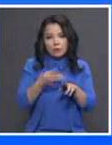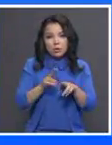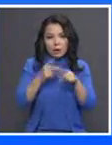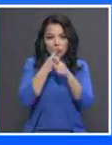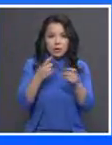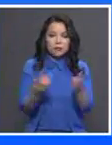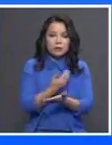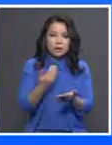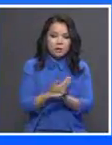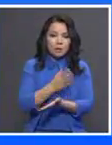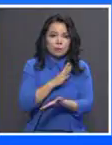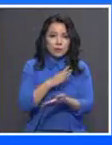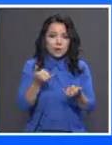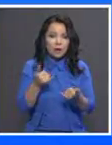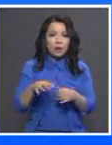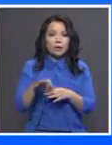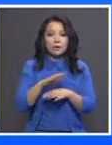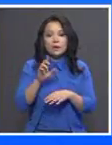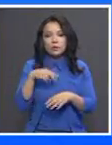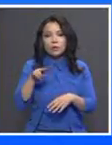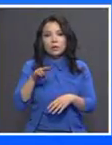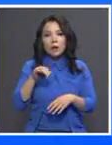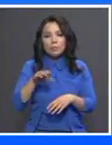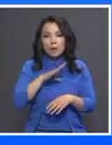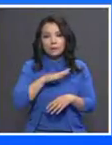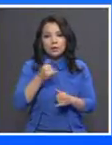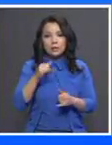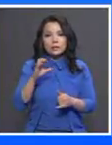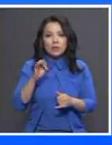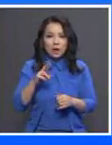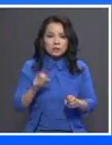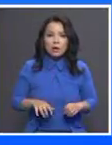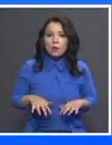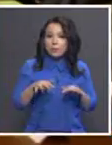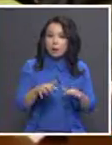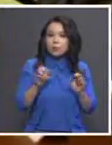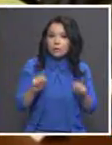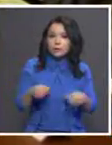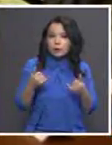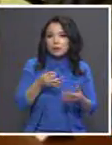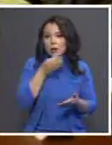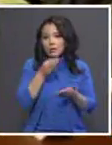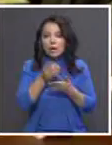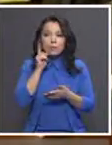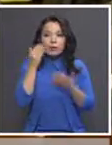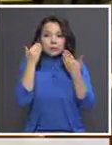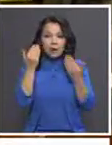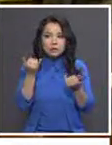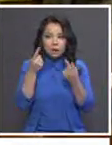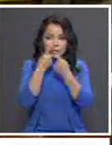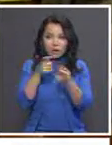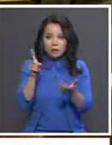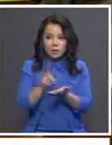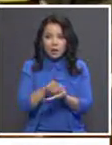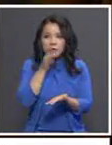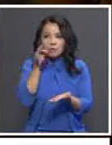хабарлады. Ал дүйсенбіде Ақыш президенті Дональд Трамп Сирияға соққы беріле ме жоқ па осы туралы бүгін жариялайтынын мәлімдегенді. Айта